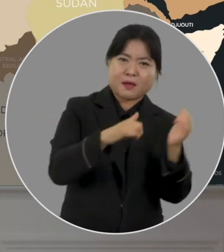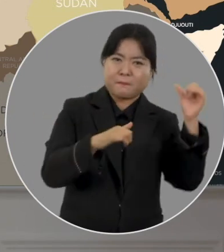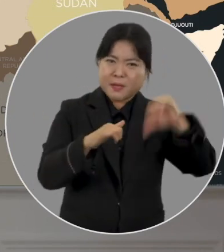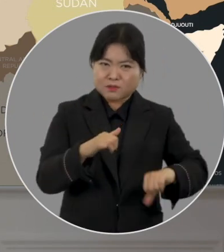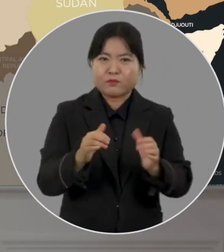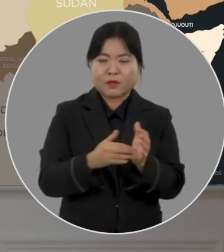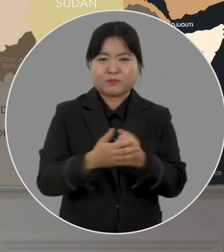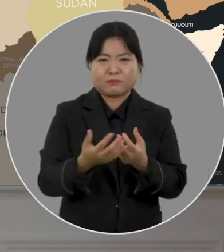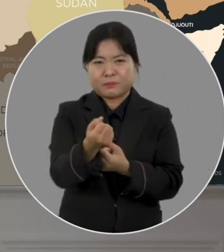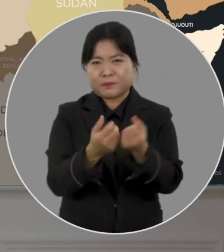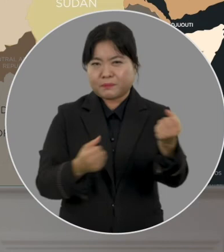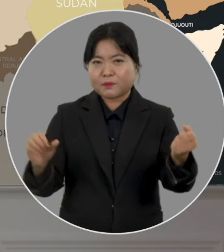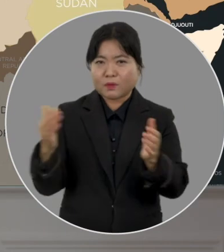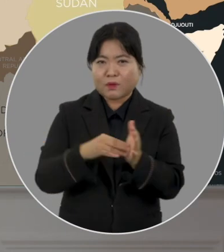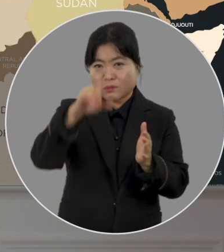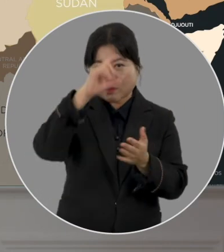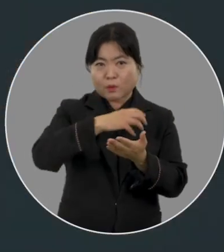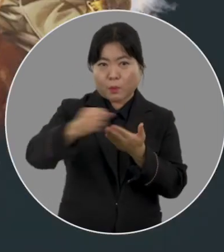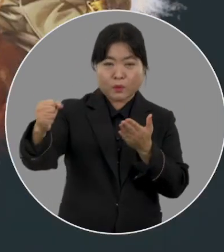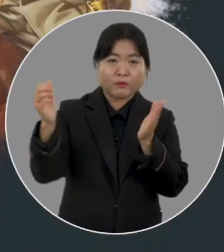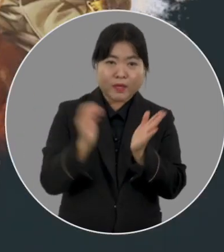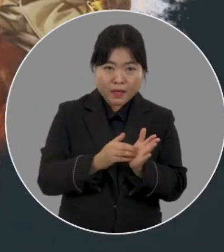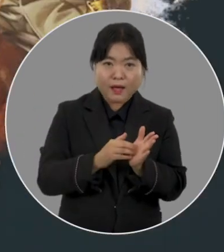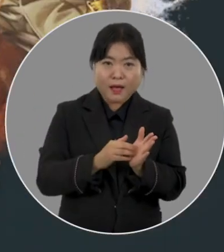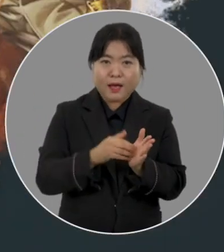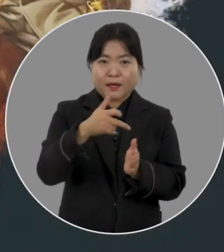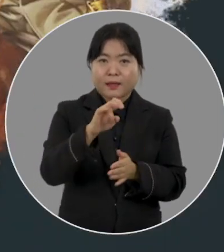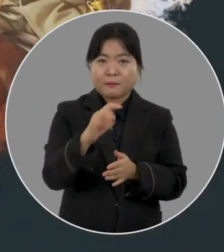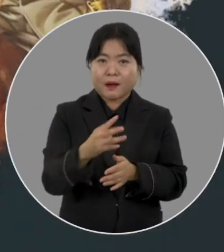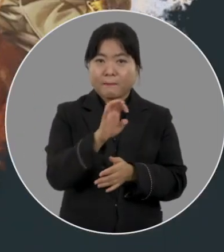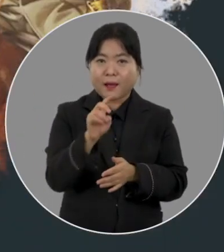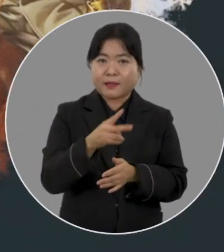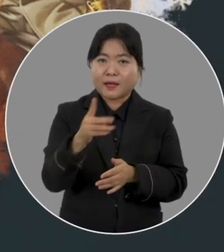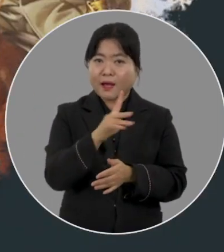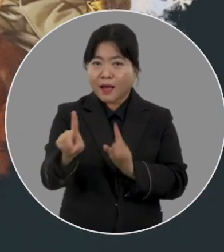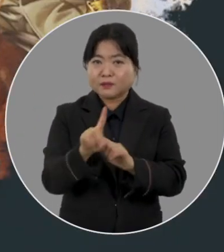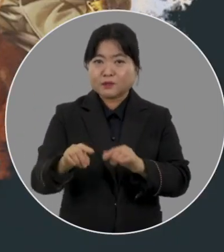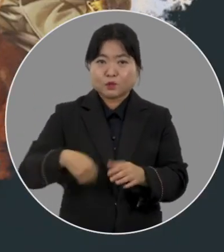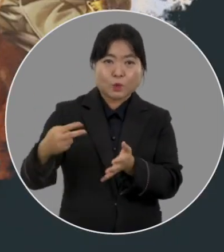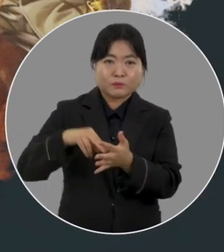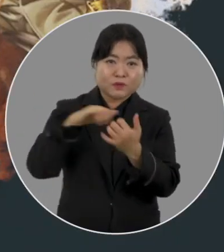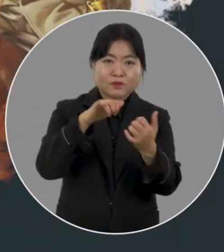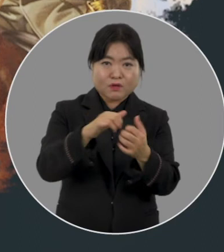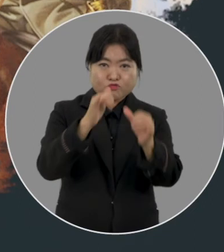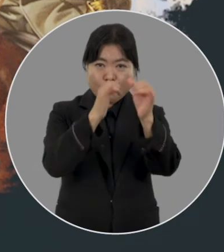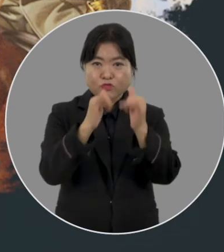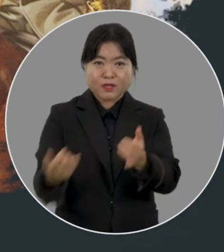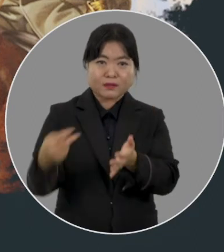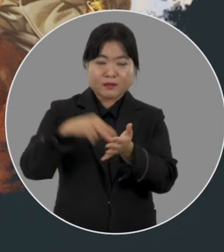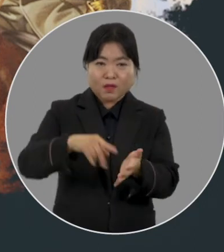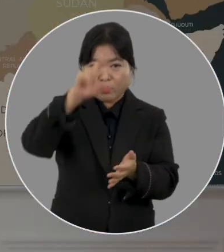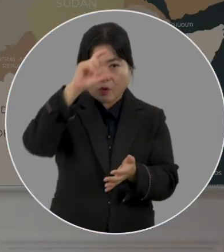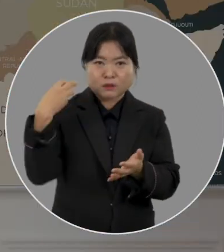산산조각이 나고 터키 본토까지 다 뺏겼다가 케말 파샤라는 독립전쟁의 영웅이 나타나서 터키 본토를